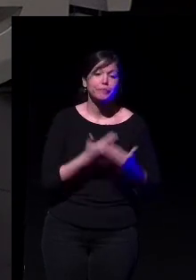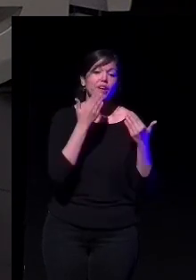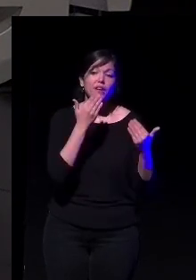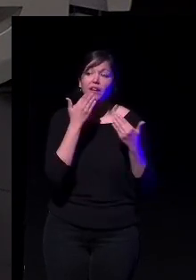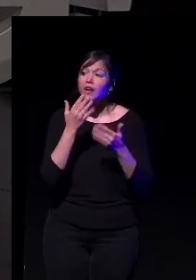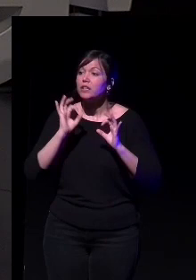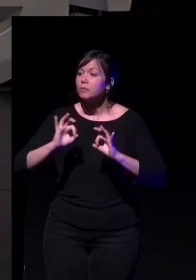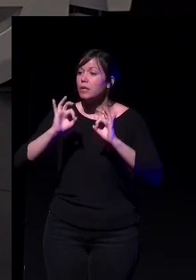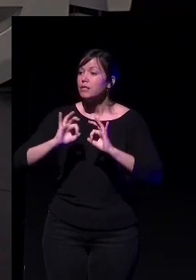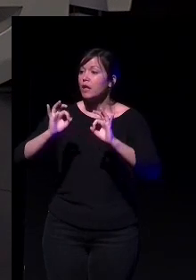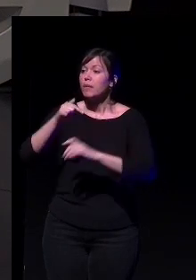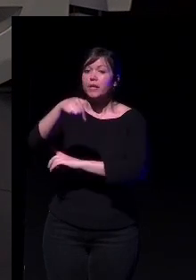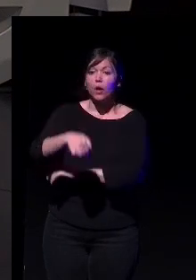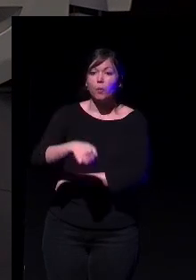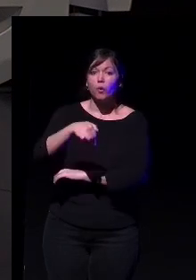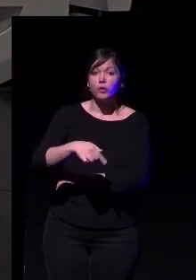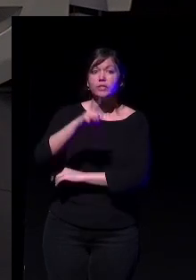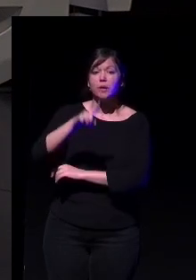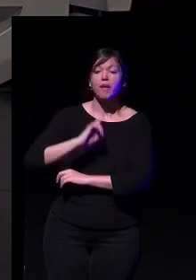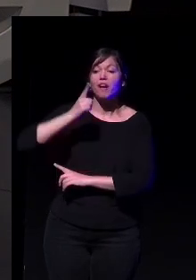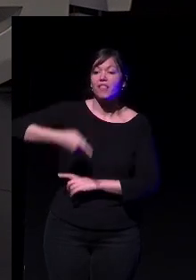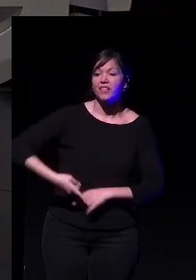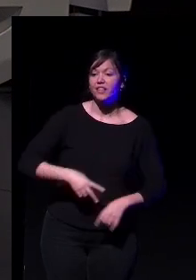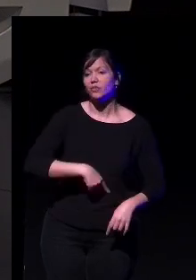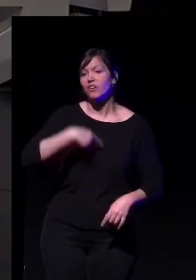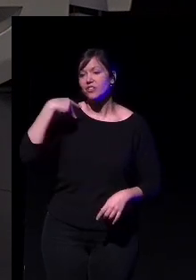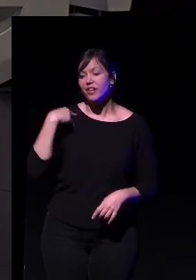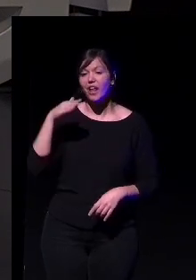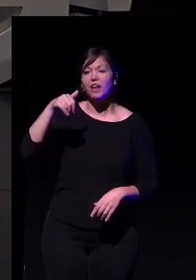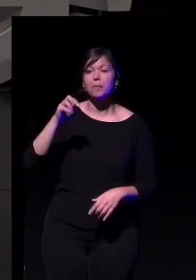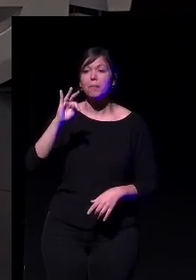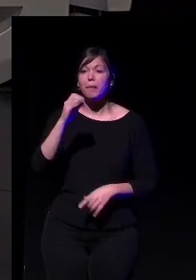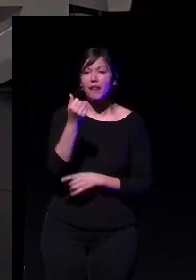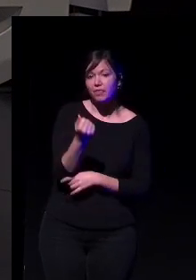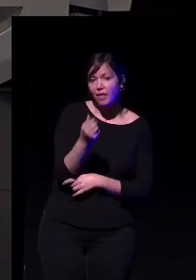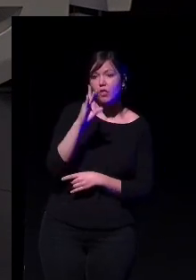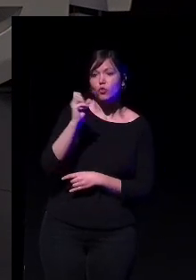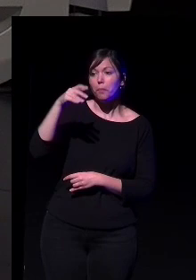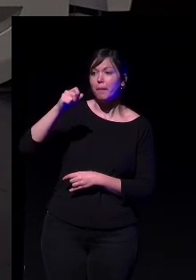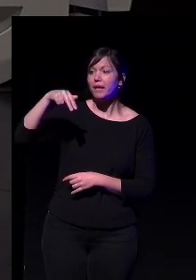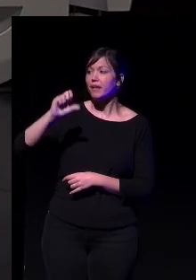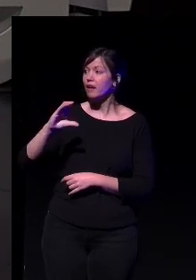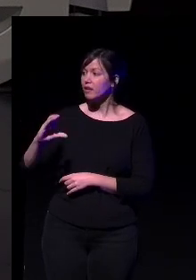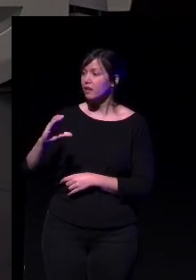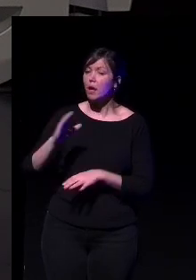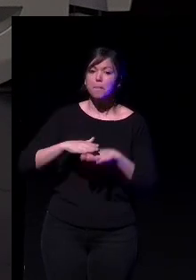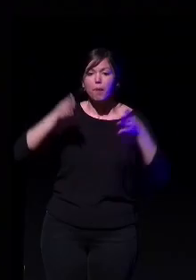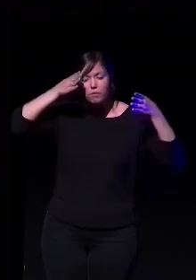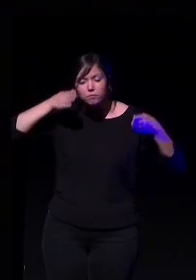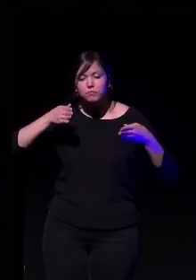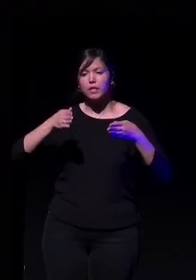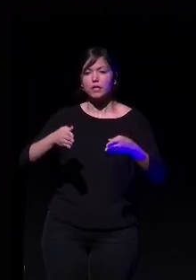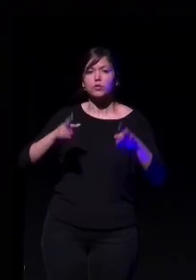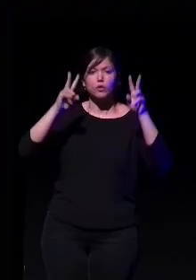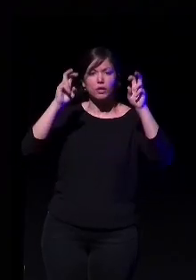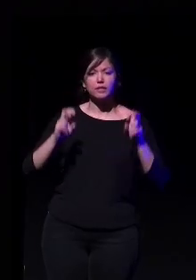Agrair especial també avui a la directora general, la Marta Domènech, per la seva dedicació en el